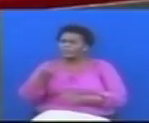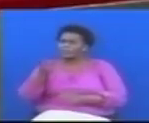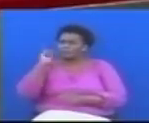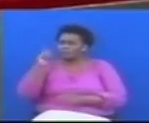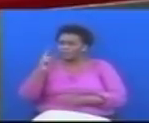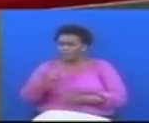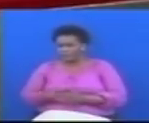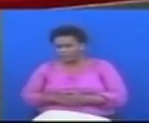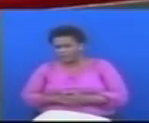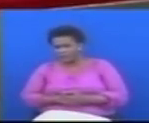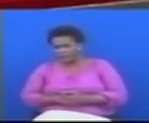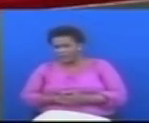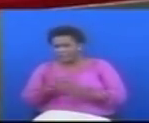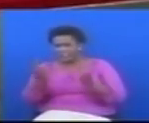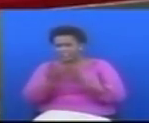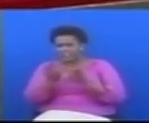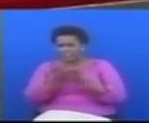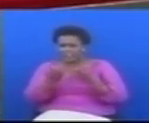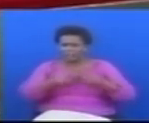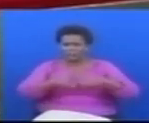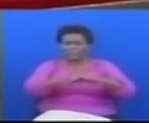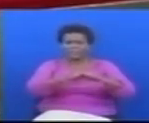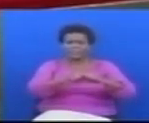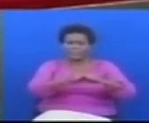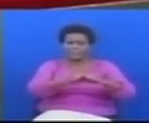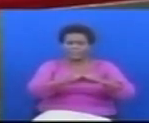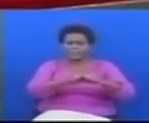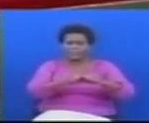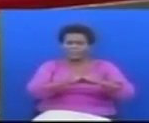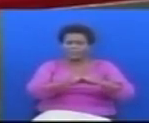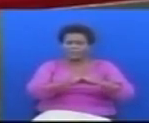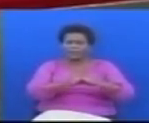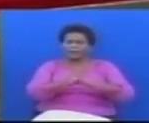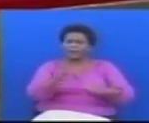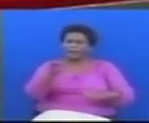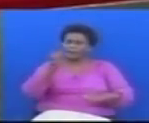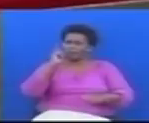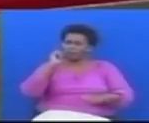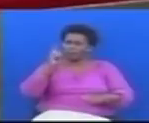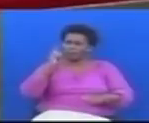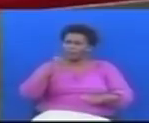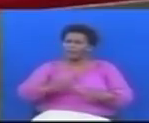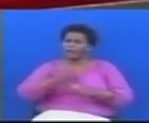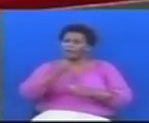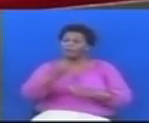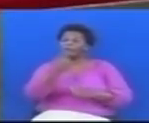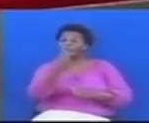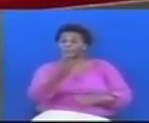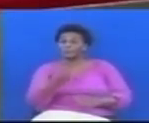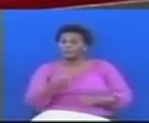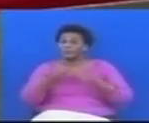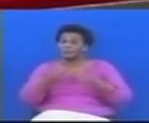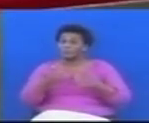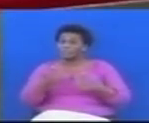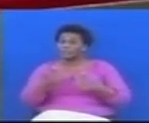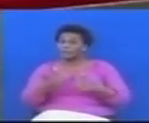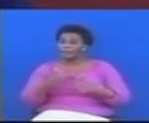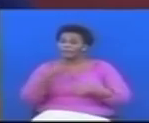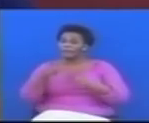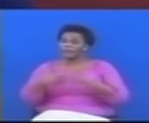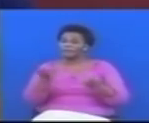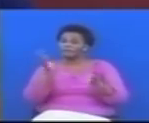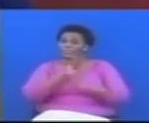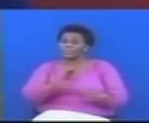umeme kupitia utekelezaji wa mradi wa REA awamu ya tatu mzunguko wa kwanza unaoendelea. Mradi huu utakamilika mwezi Juni 2020. Asante